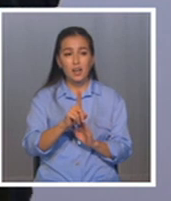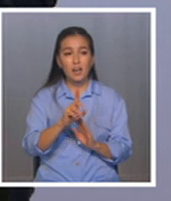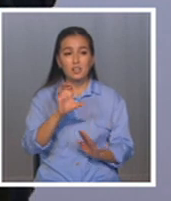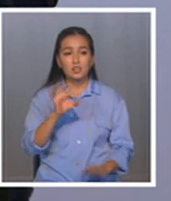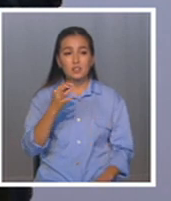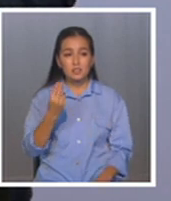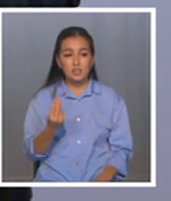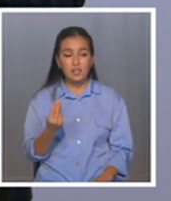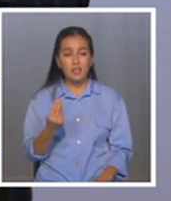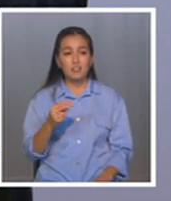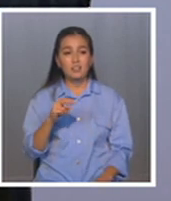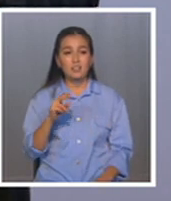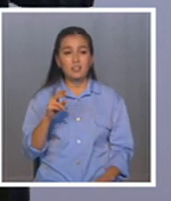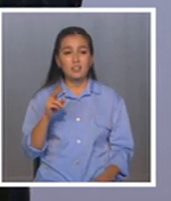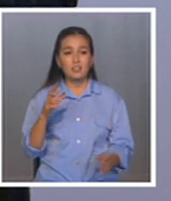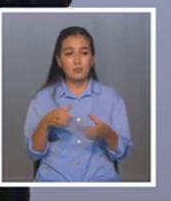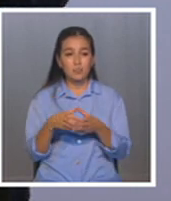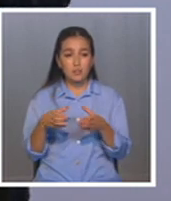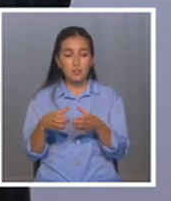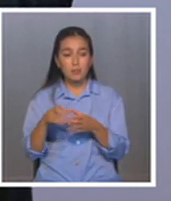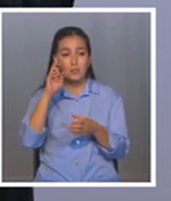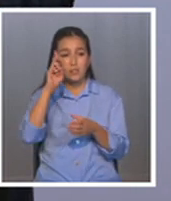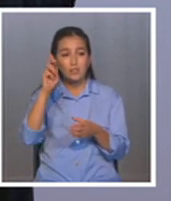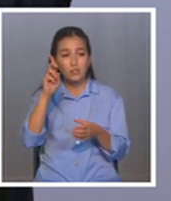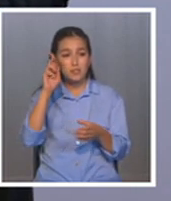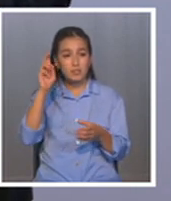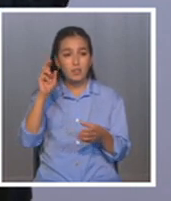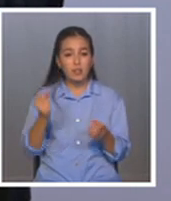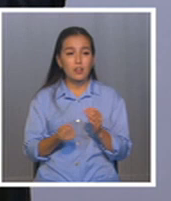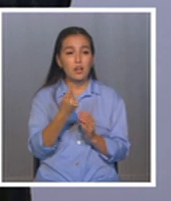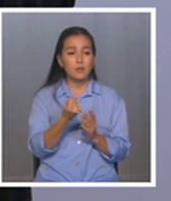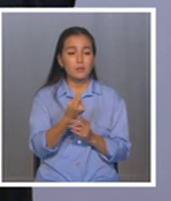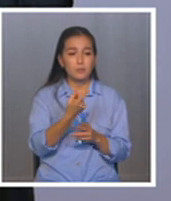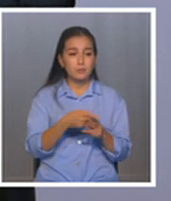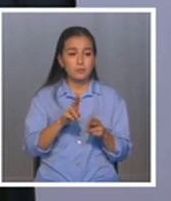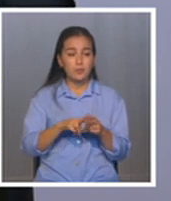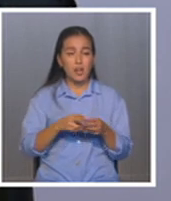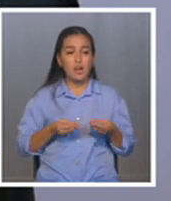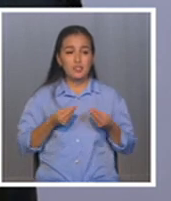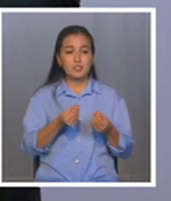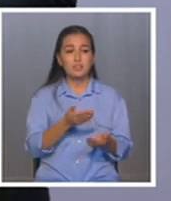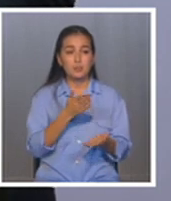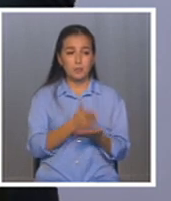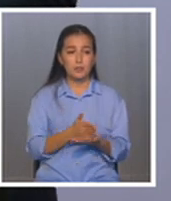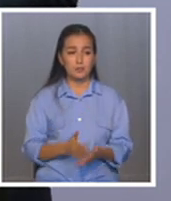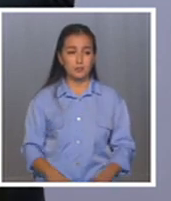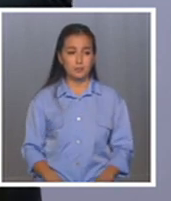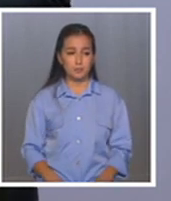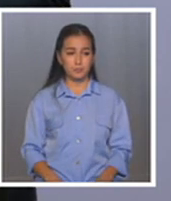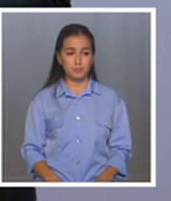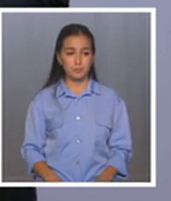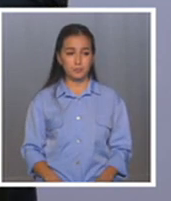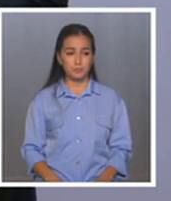социалистік типтегі мемлекеттердің дүниеге келуіне әсер етті дейміз.